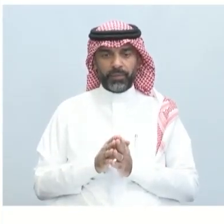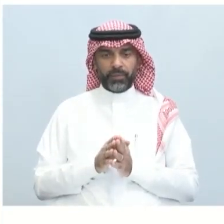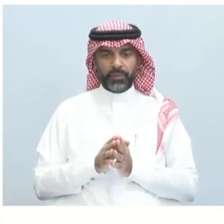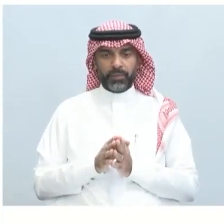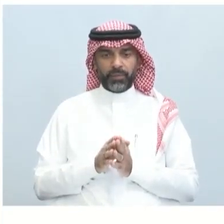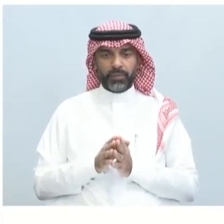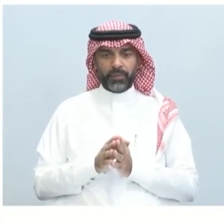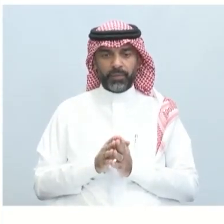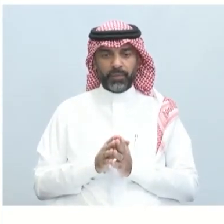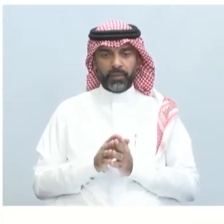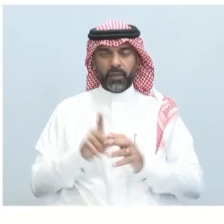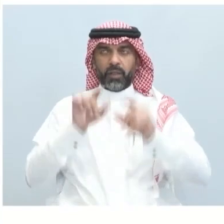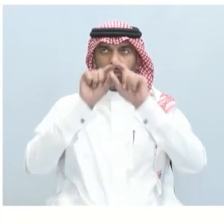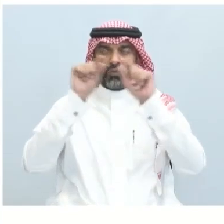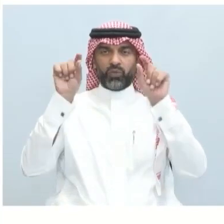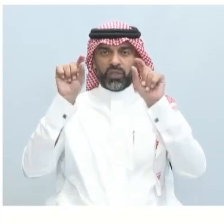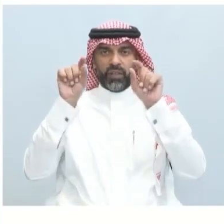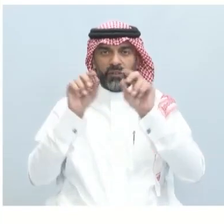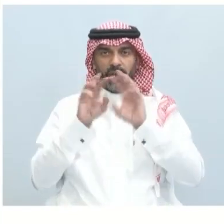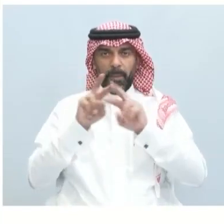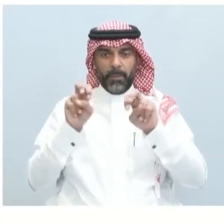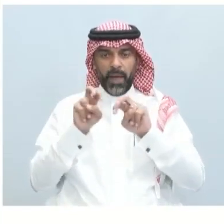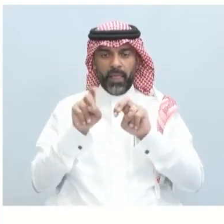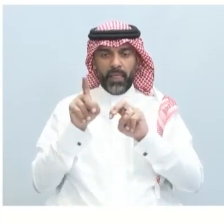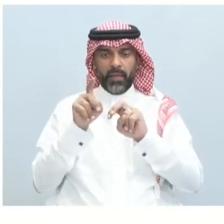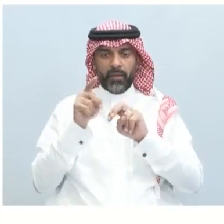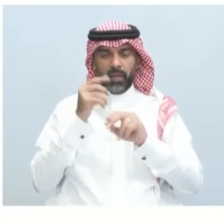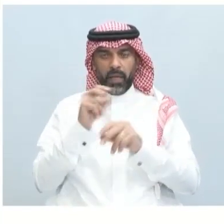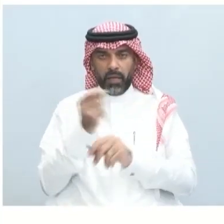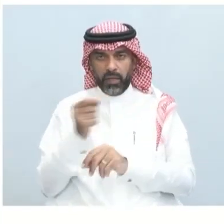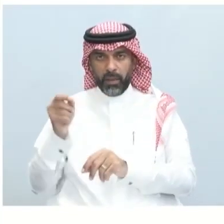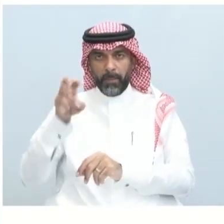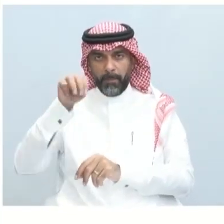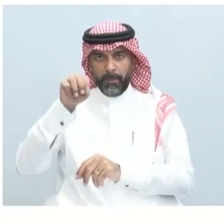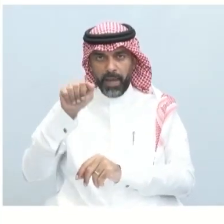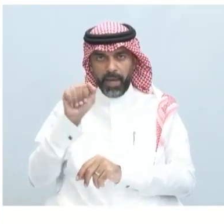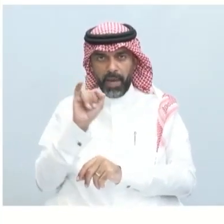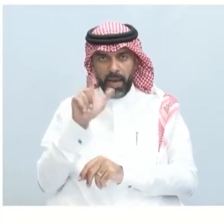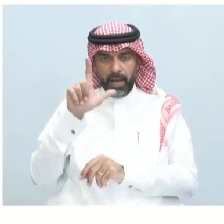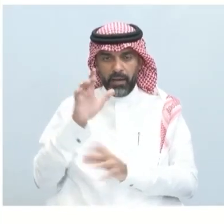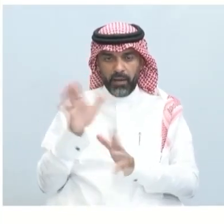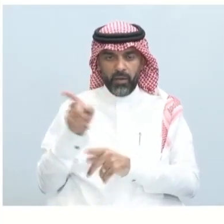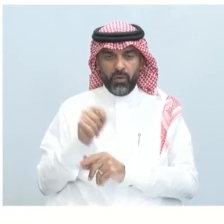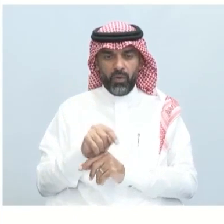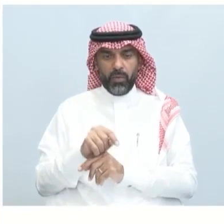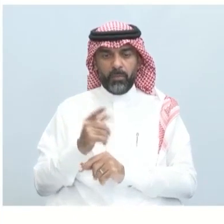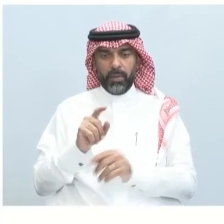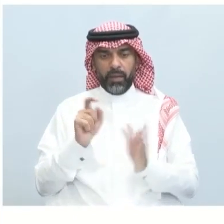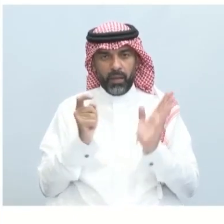نقوم من خلال متصفح إيدج بفتح الموقع mailchimp.com، بعد ذلك ساين